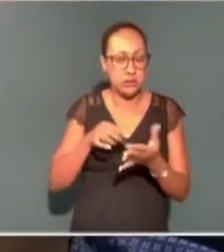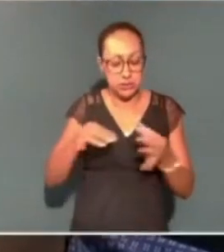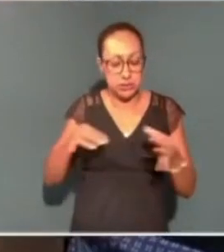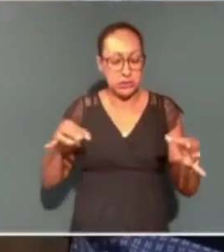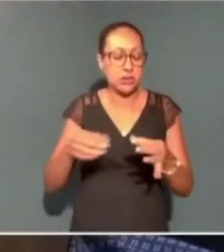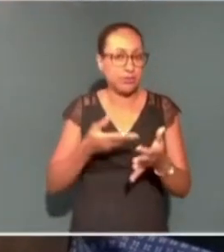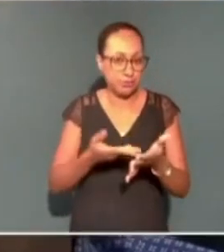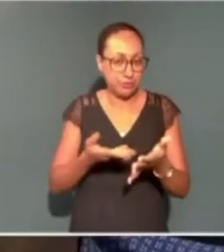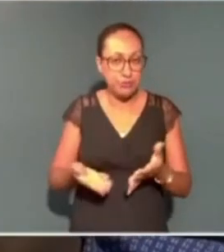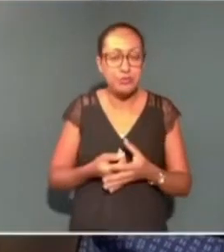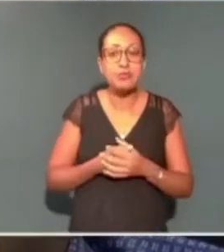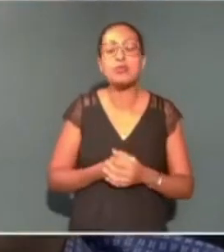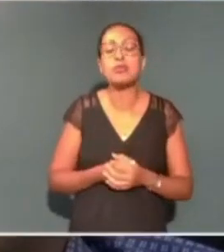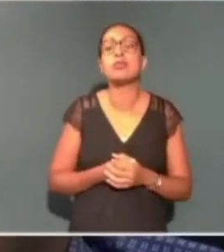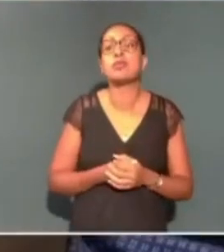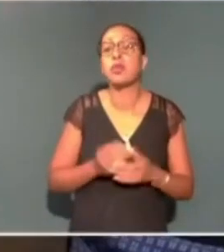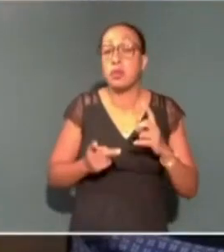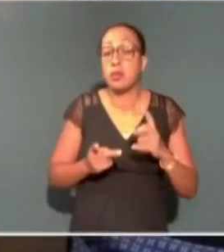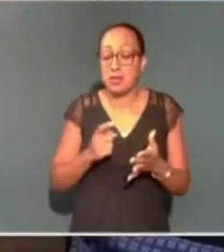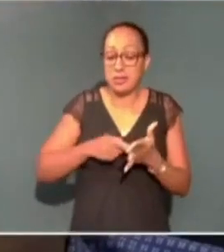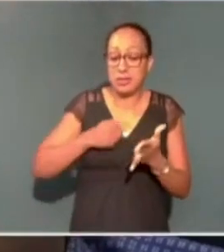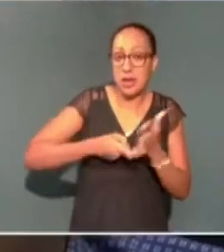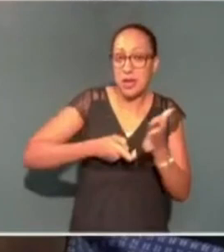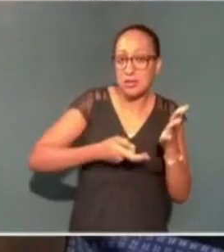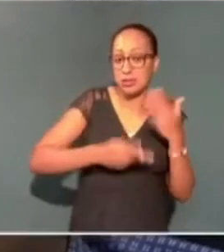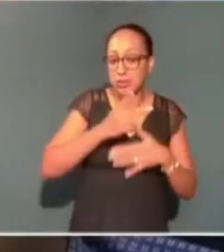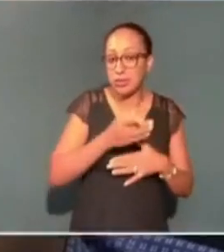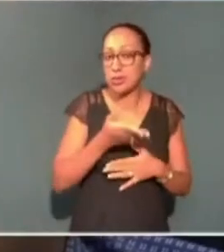pour voir si on ne peut pas taxer plus lourdement